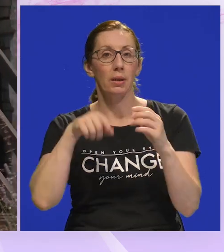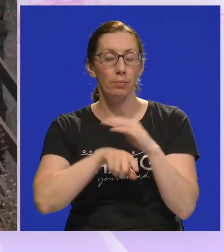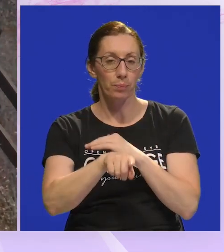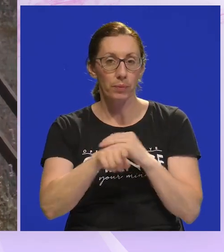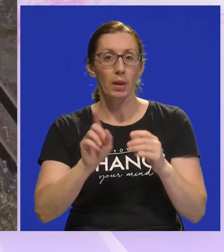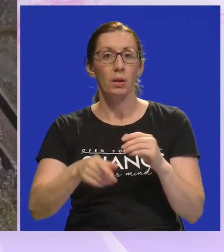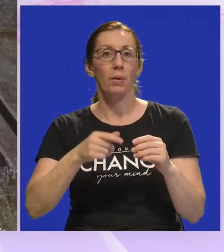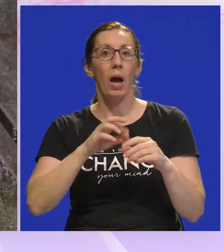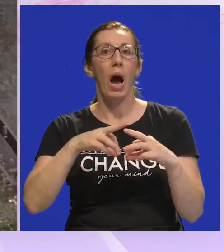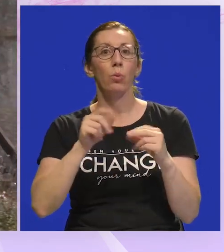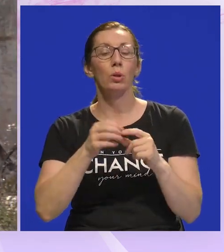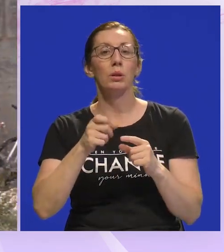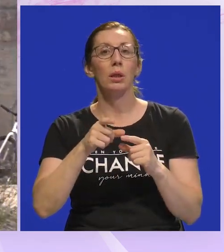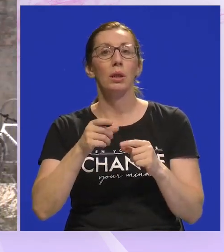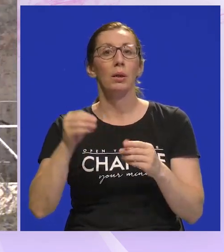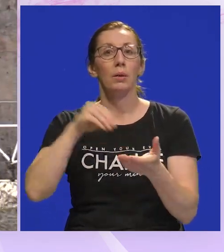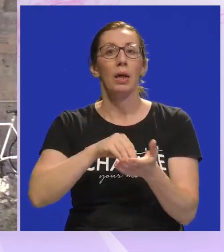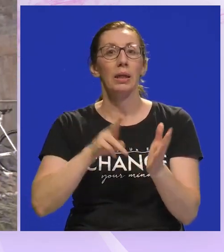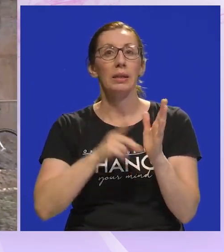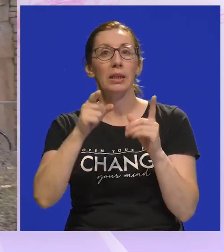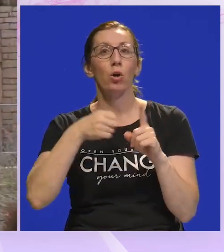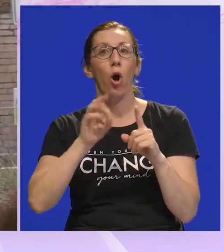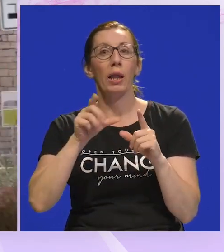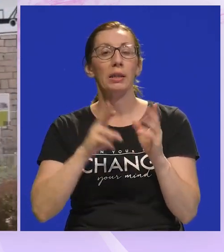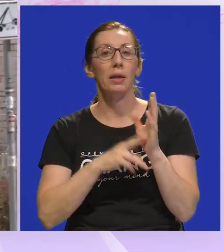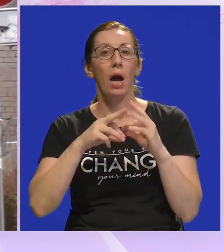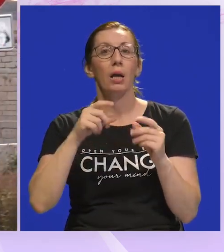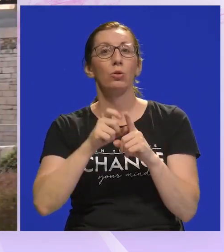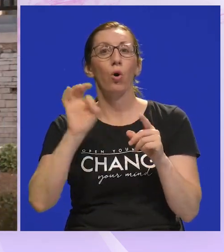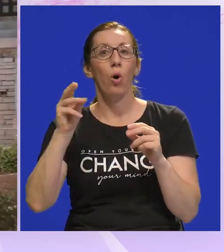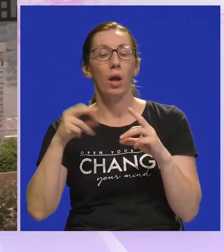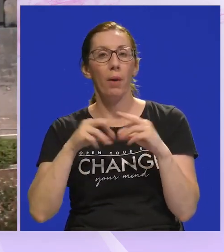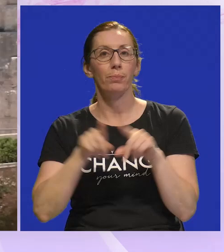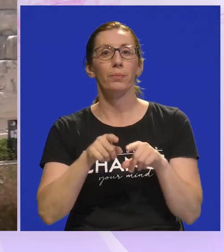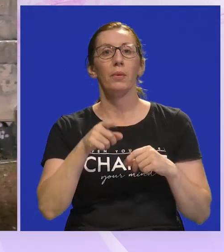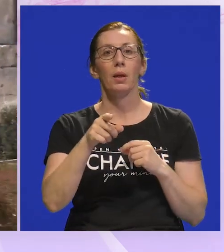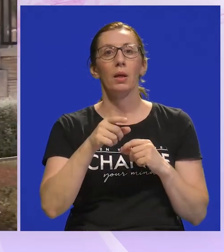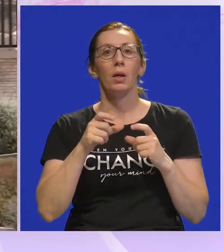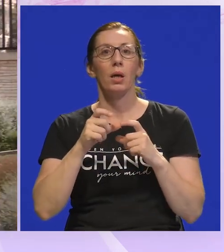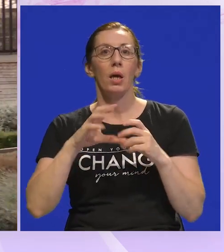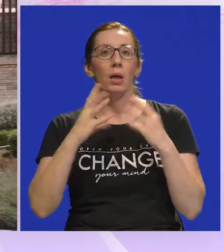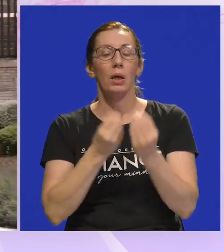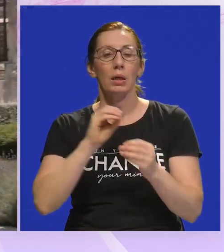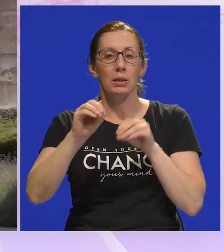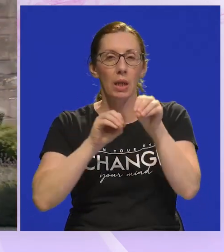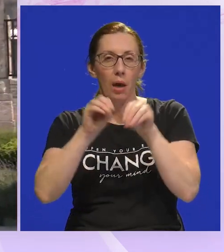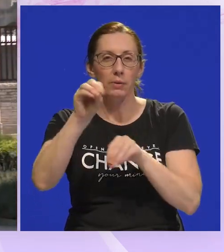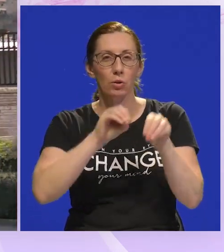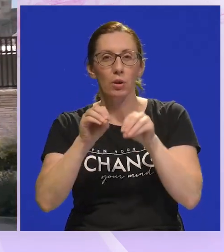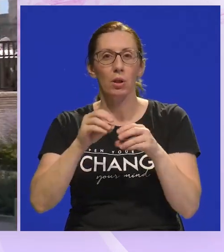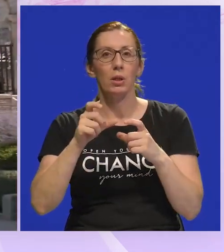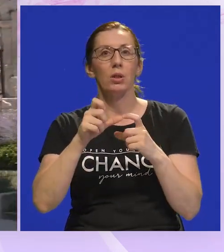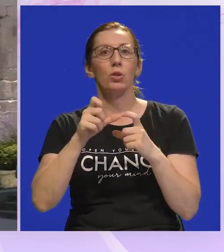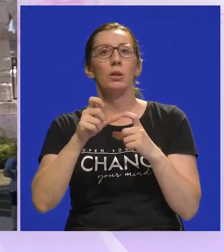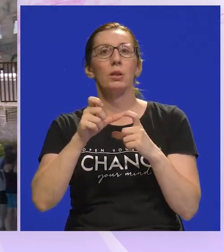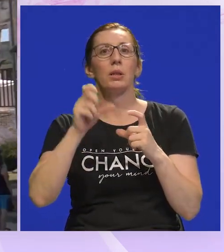važno napomenuti da su autorice postava Nikolina Perok i Dora Kušan Špalj. Za grafičko oblikovanje zadužen